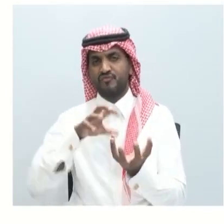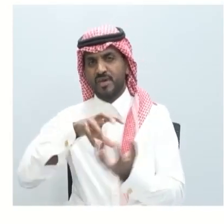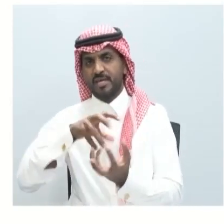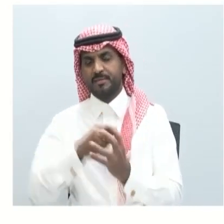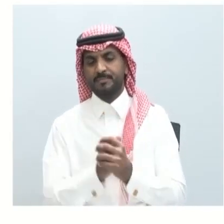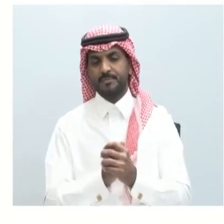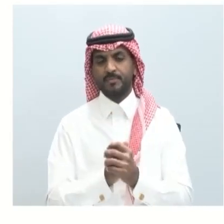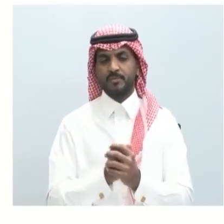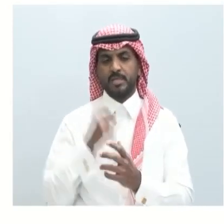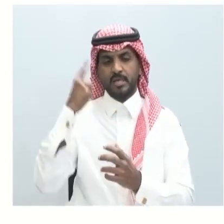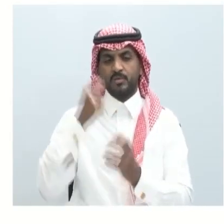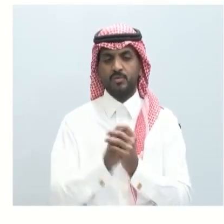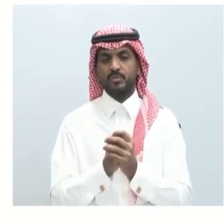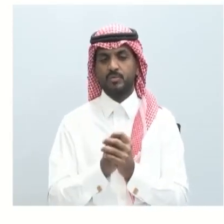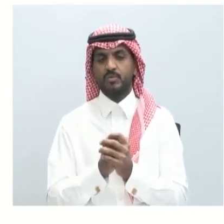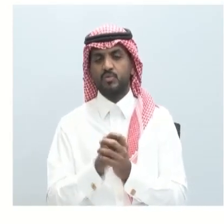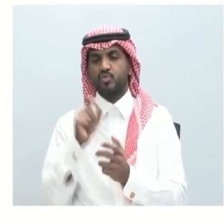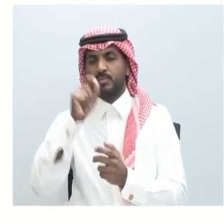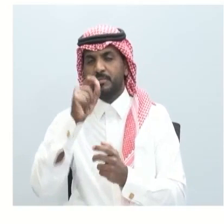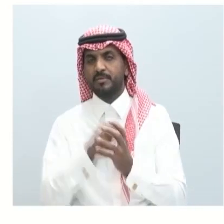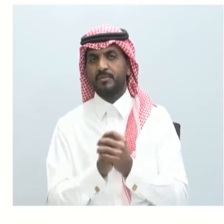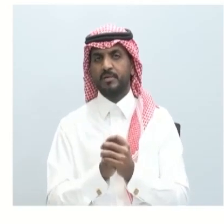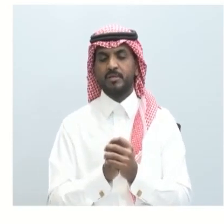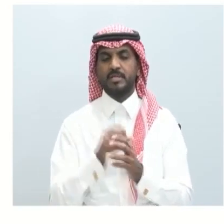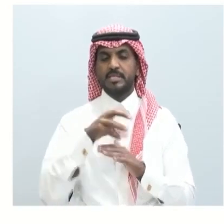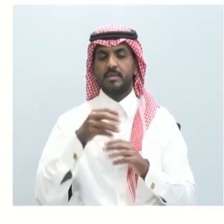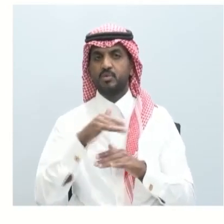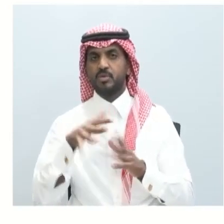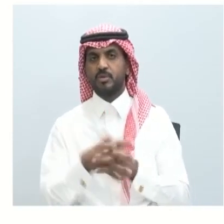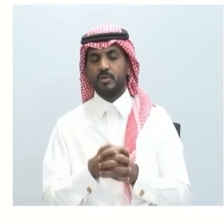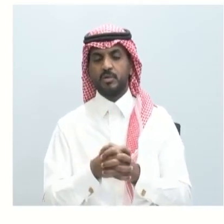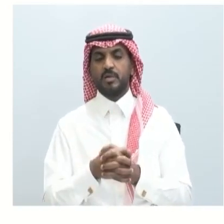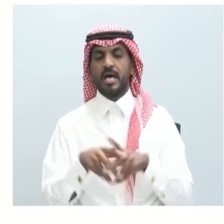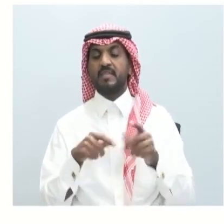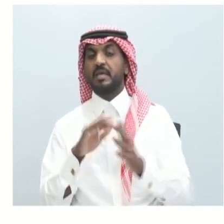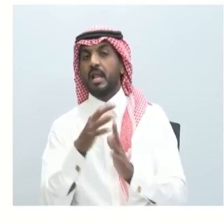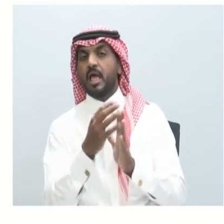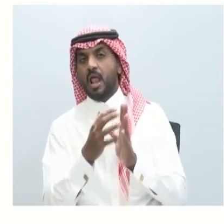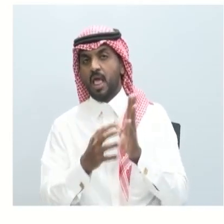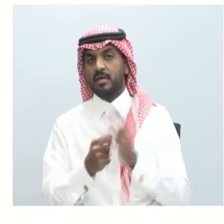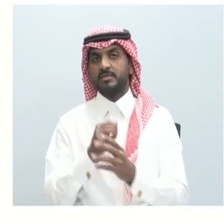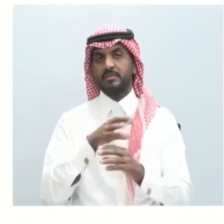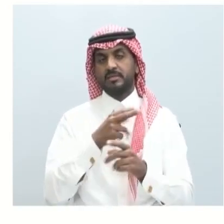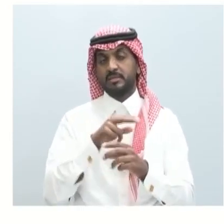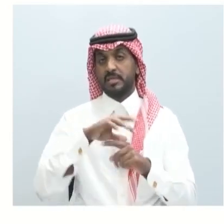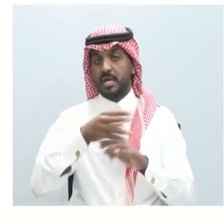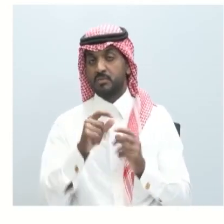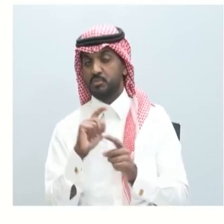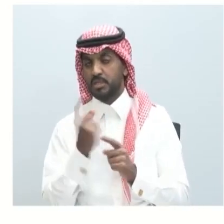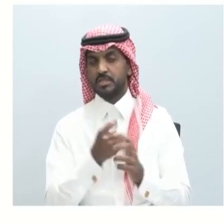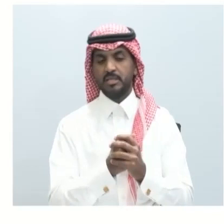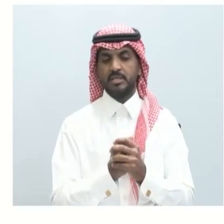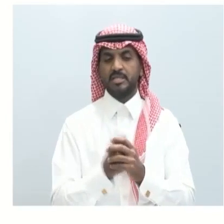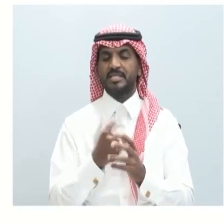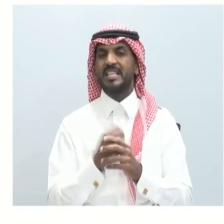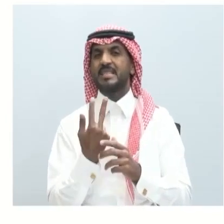ذبابه الفاكهه وتتذكرون ذبابه الفاكهه واحنا نتكلم عن قسام المتساوي كانت هذه الخلايا تنقسم بشكل سريع قد يصل